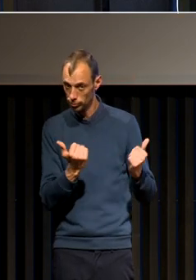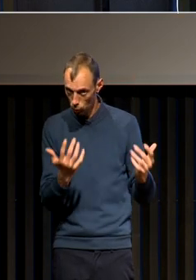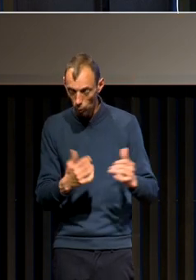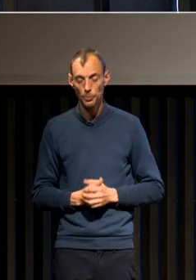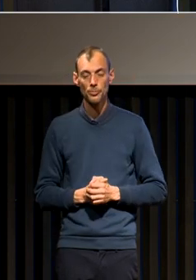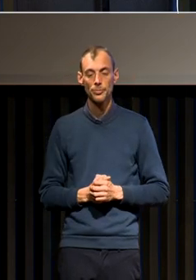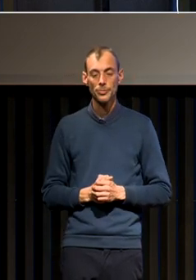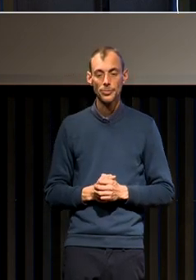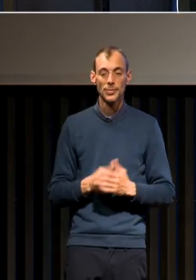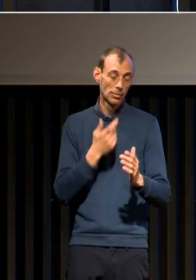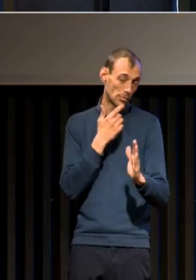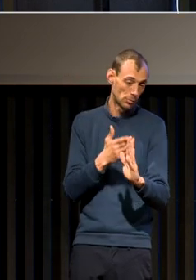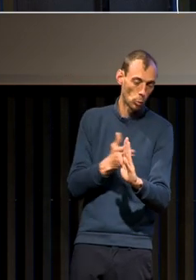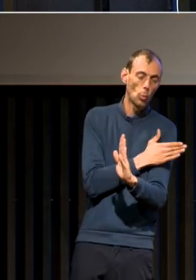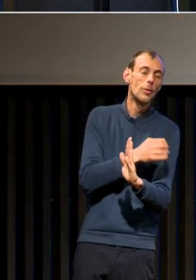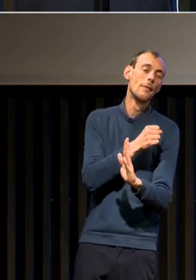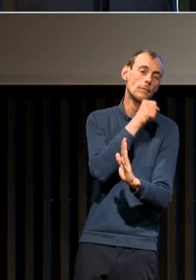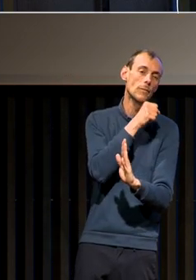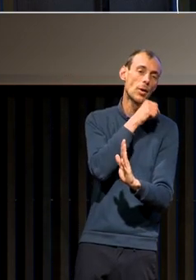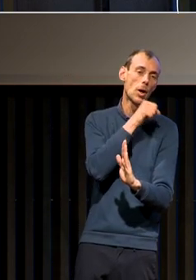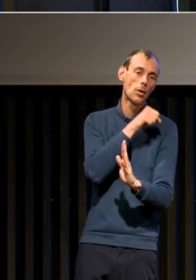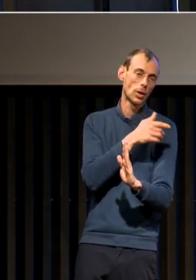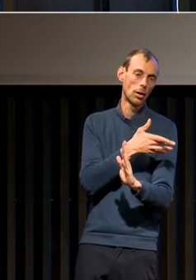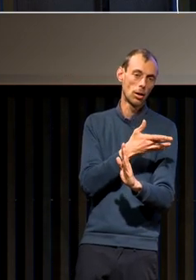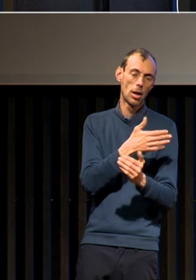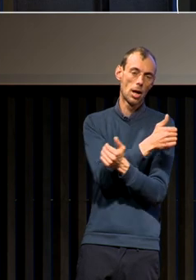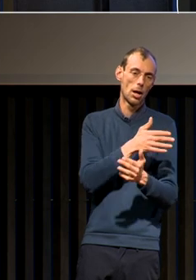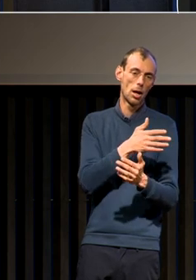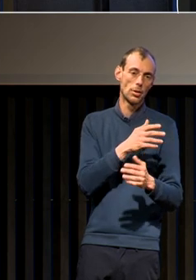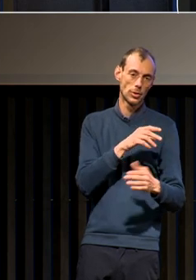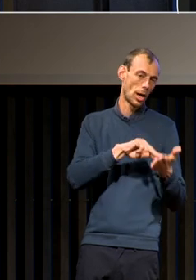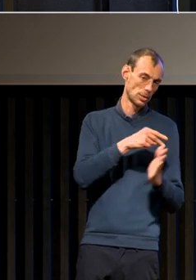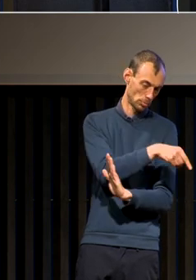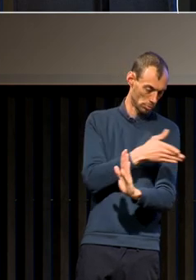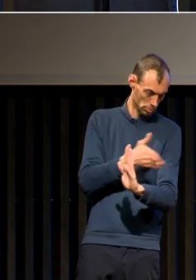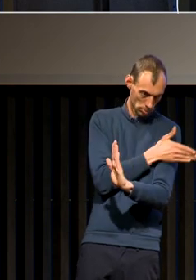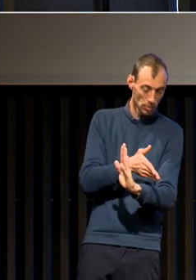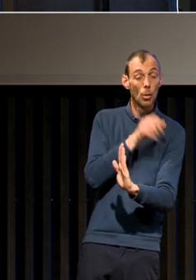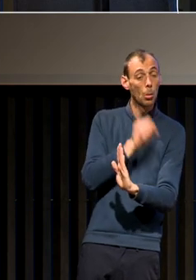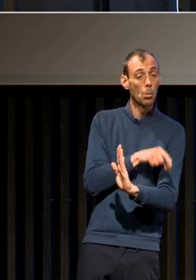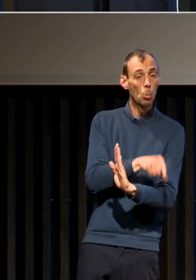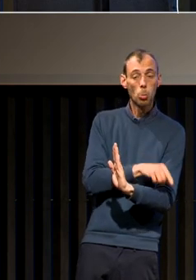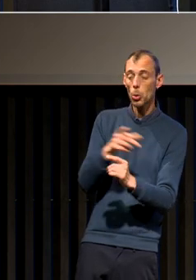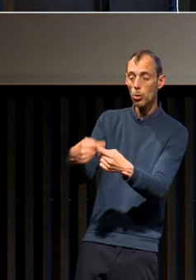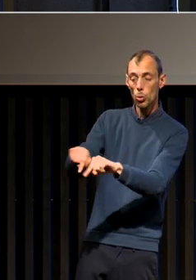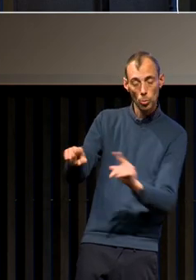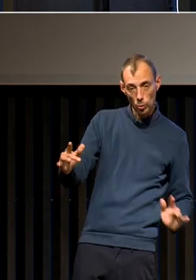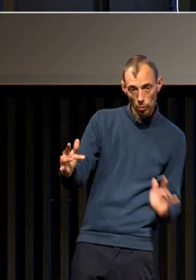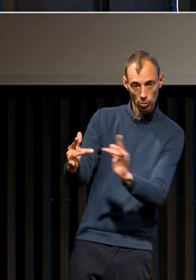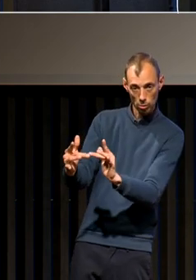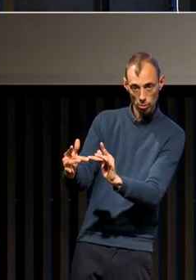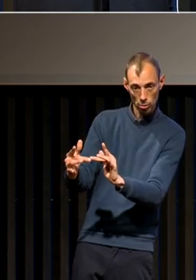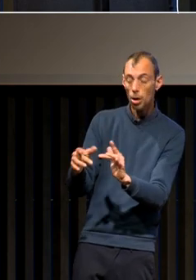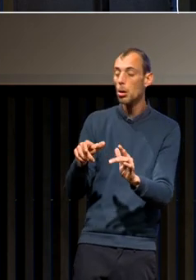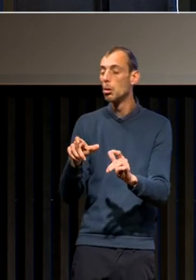dits Ancien Régime pourront contacter donc cette commission qui fera l'enquête,